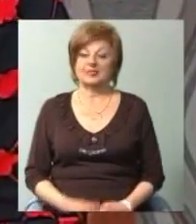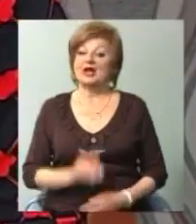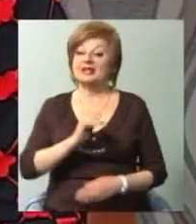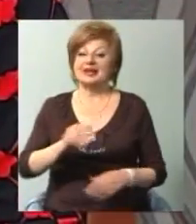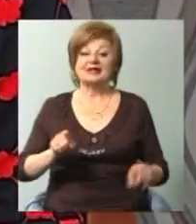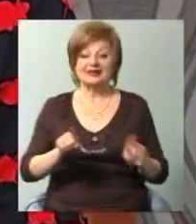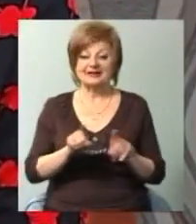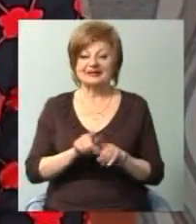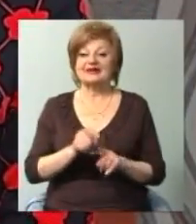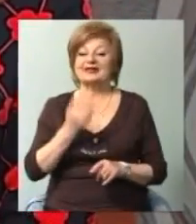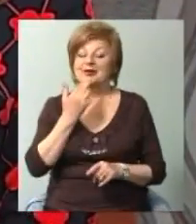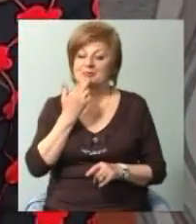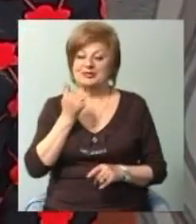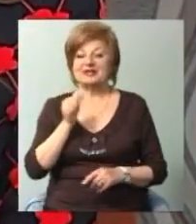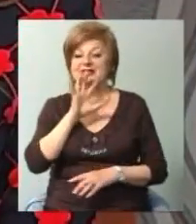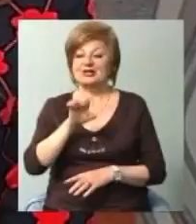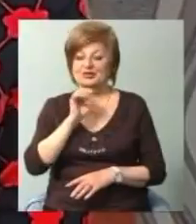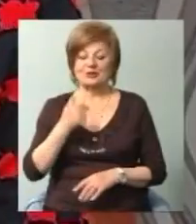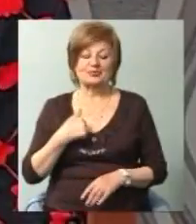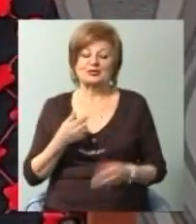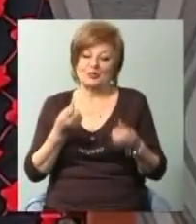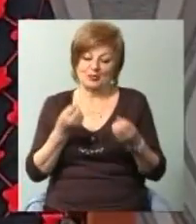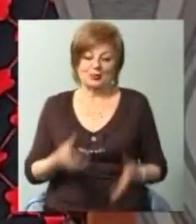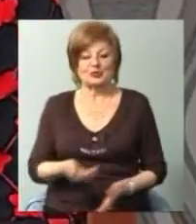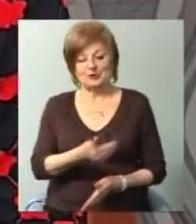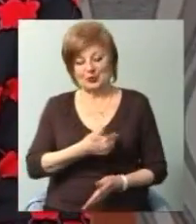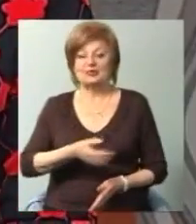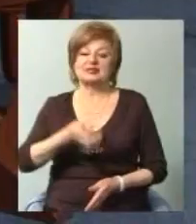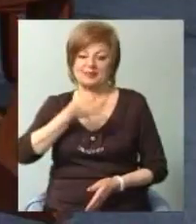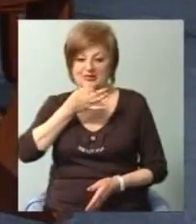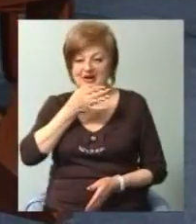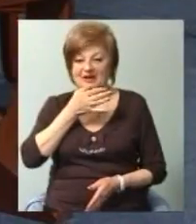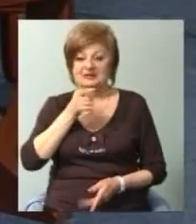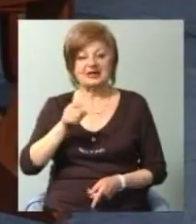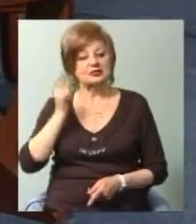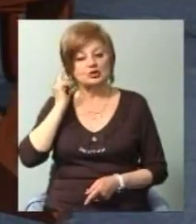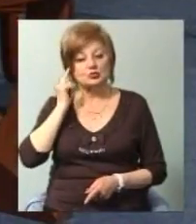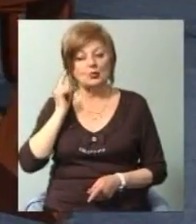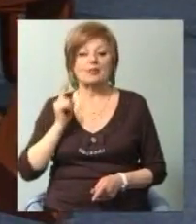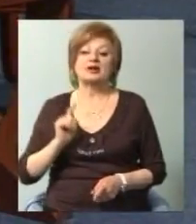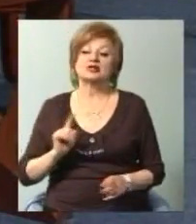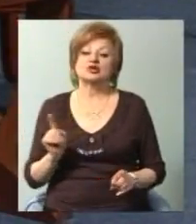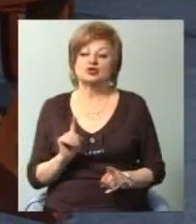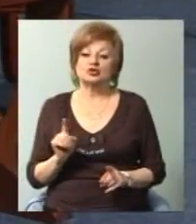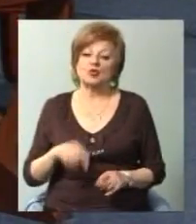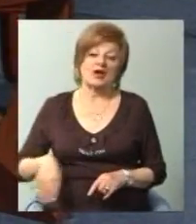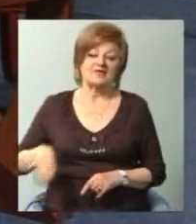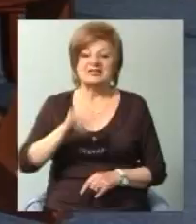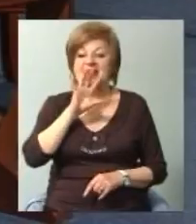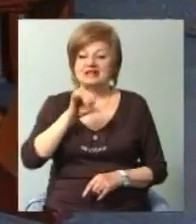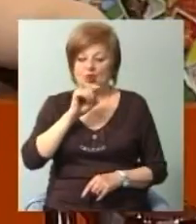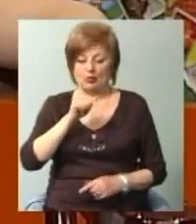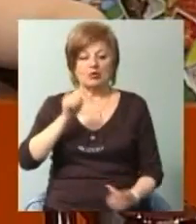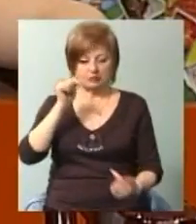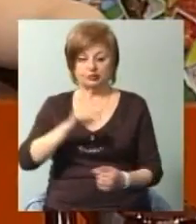Дійсно, такі милі ці йоркширські тер'єри, мені аж самі просто вони дуже сподобалися. А як ти гадаєш, Ваню, а чи всі собаки